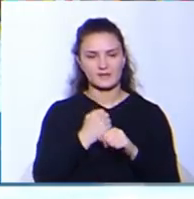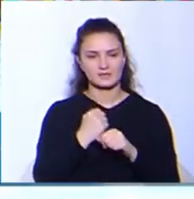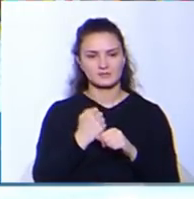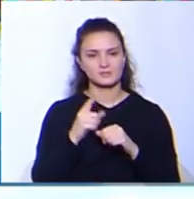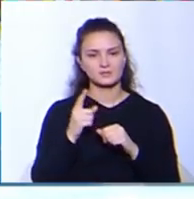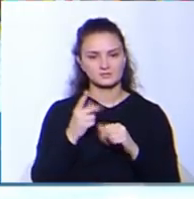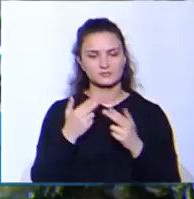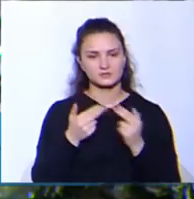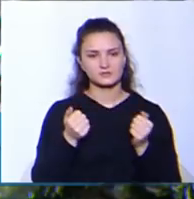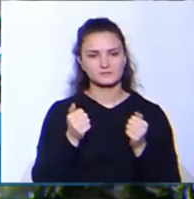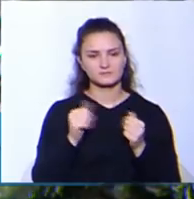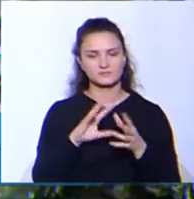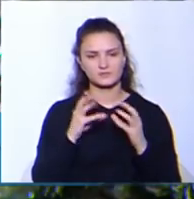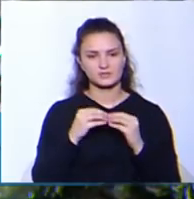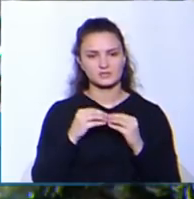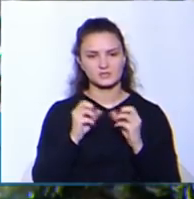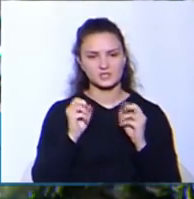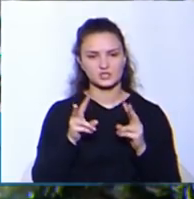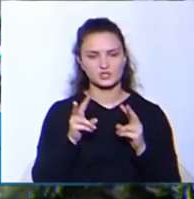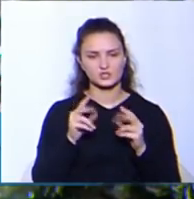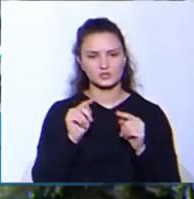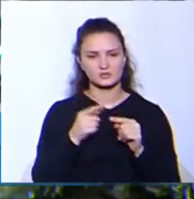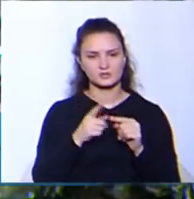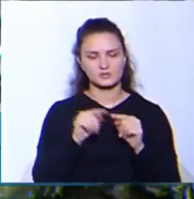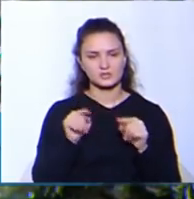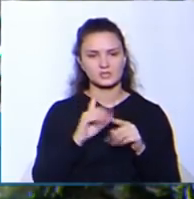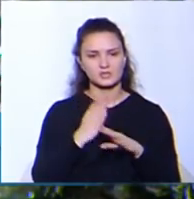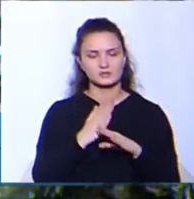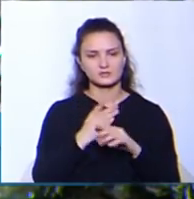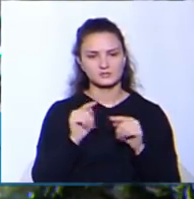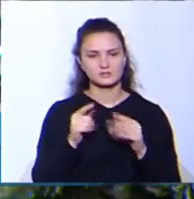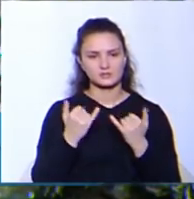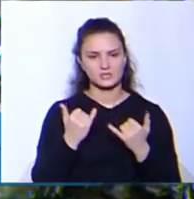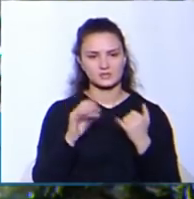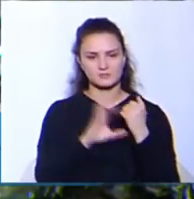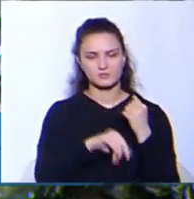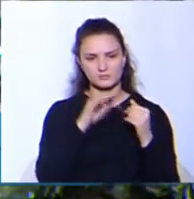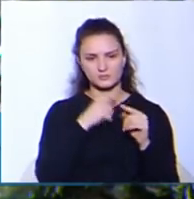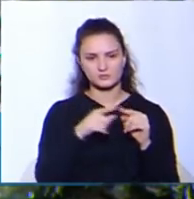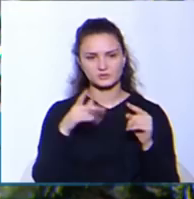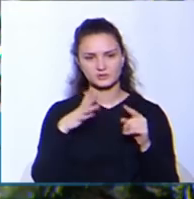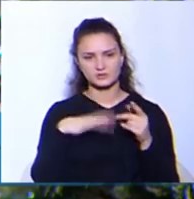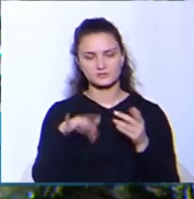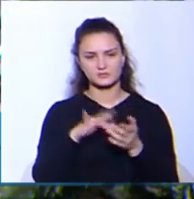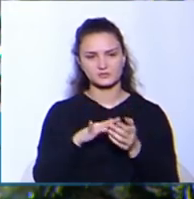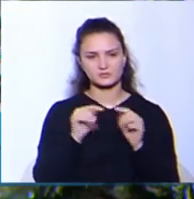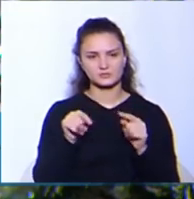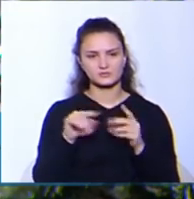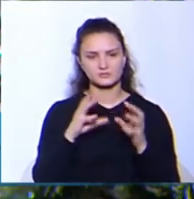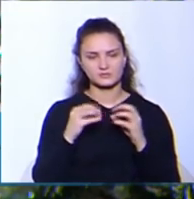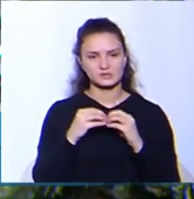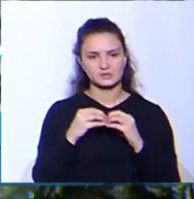მოდით ვაღიაროთ რომ სინჯავე ყველაზე საშიში ამბავი, აი აქ რა არის? ახლა ბოლო ხანებში საქართველოში რა დაფიქსირდა